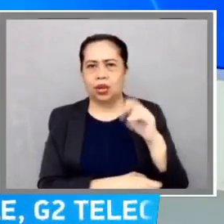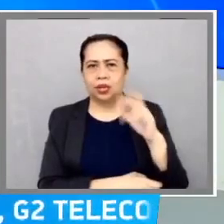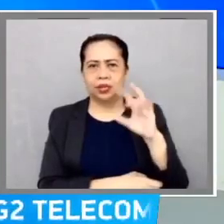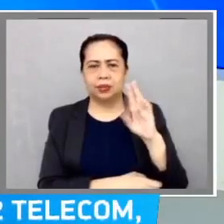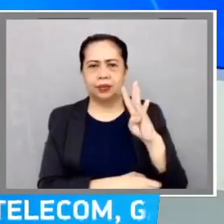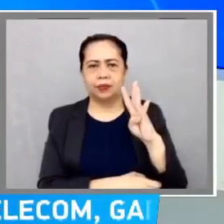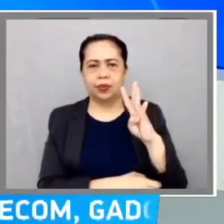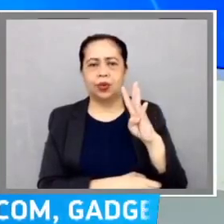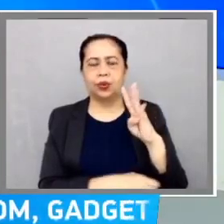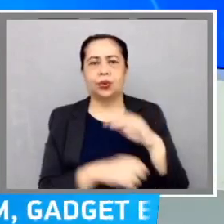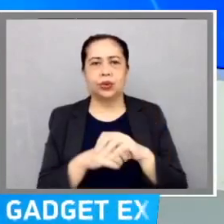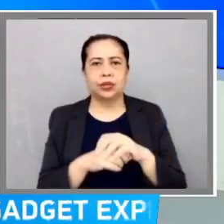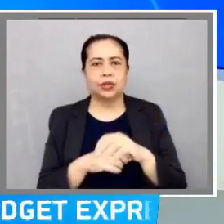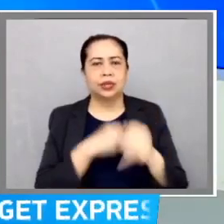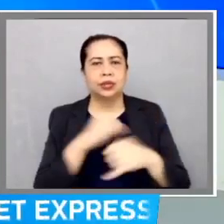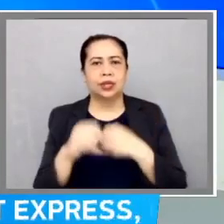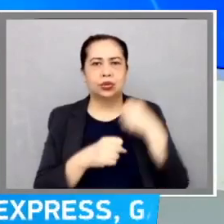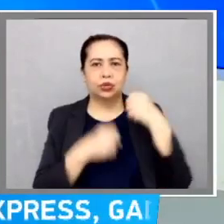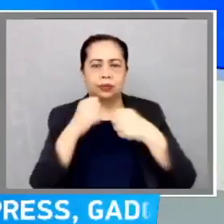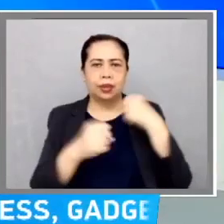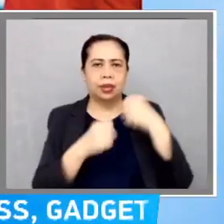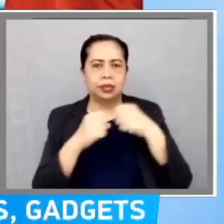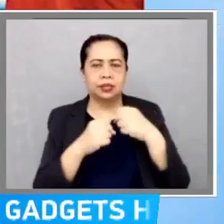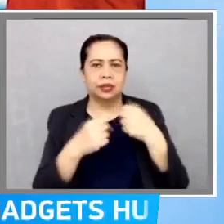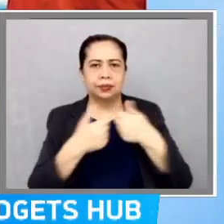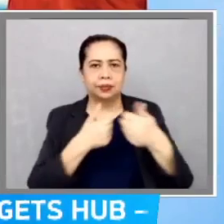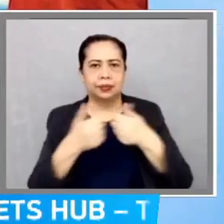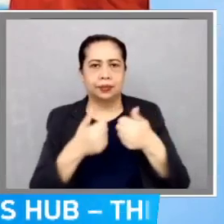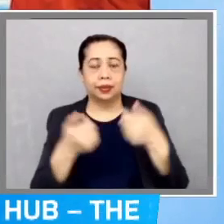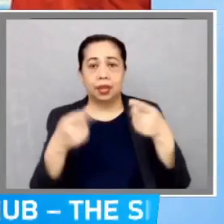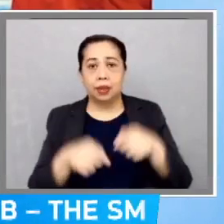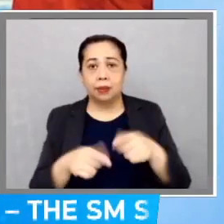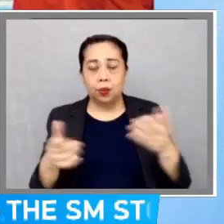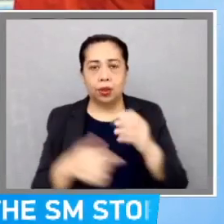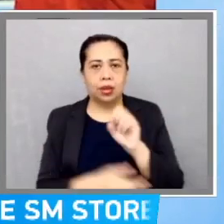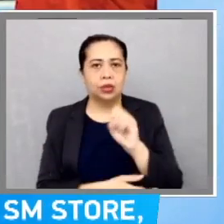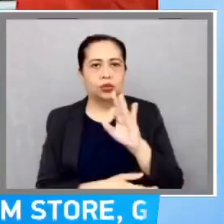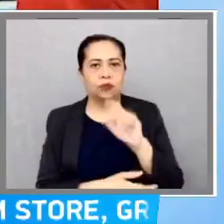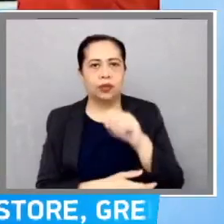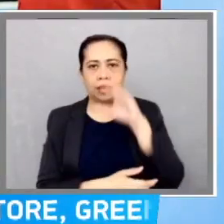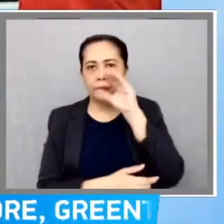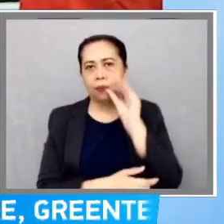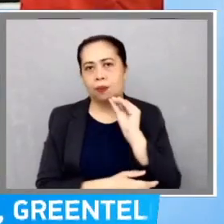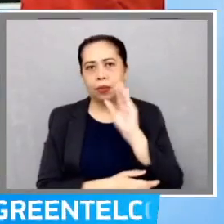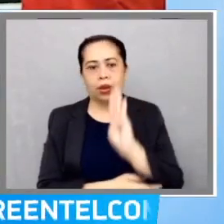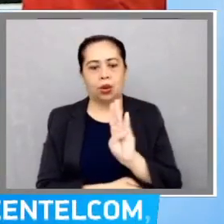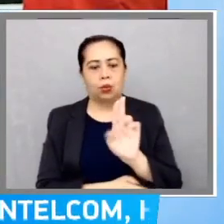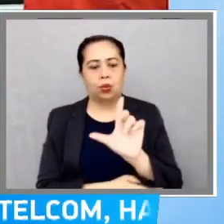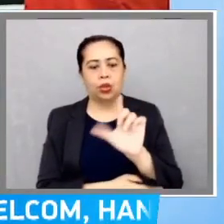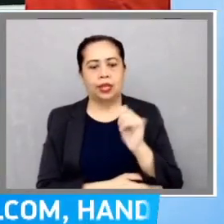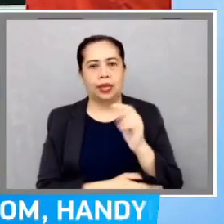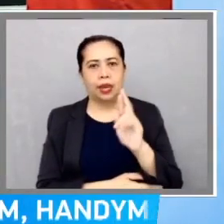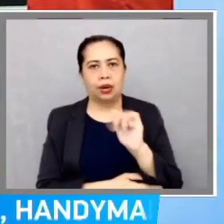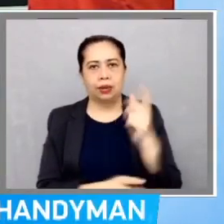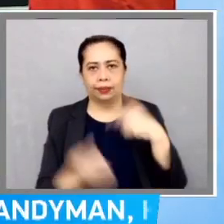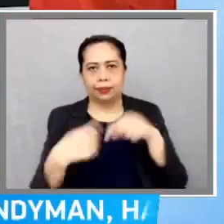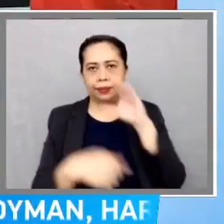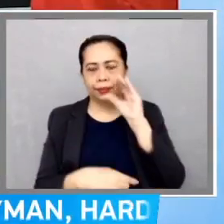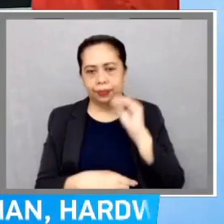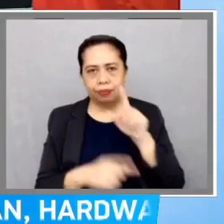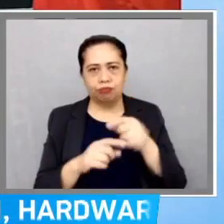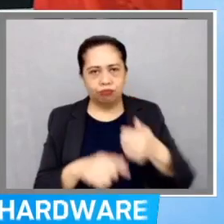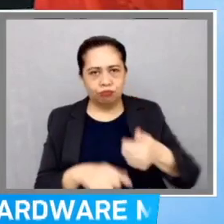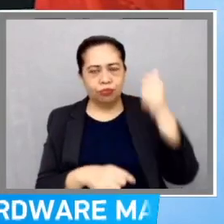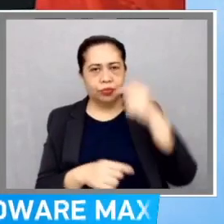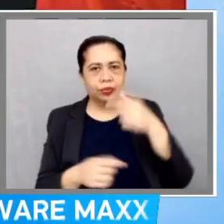Stradia International Boxing Tournament. Ginanap ang event sa Sofia, Bulgaria. Nagwagi si Paalam sa kanyang laban kontra sa pambato ng Turkiye